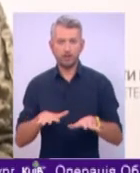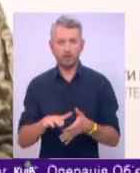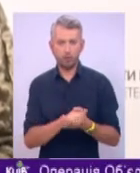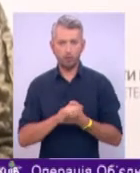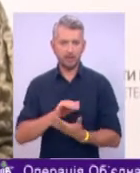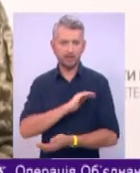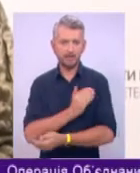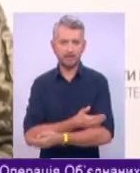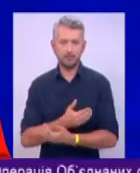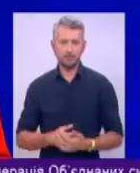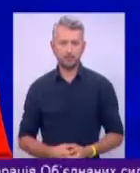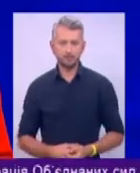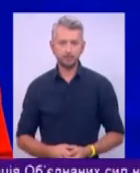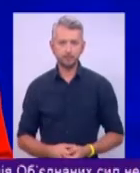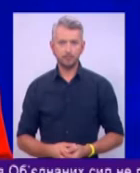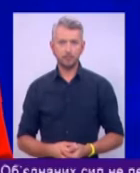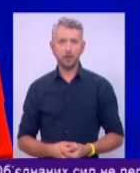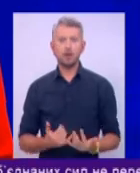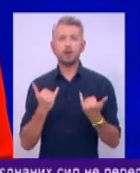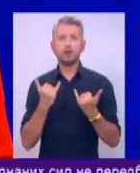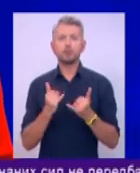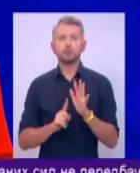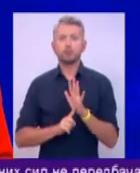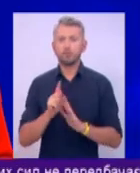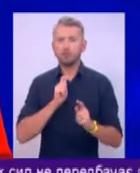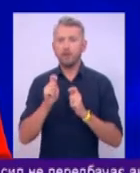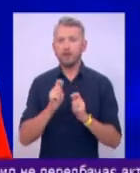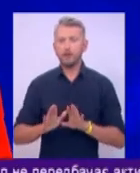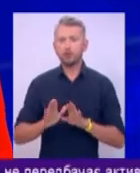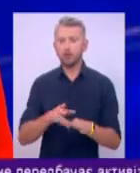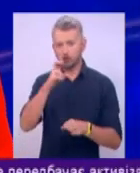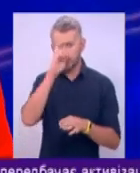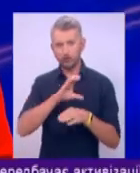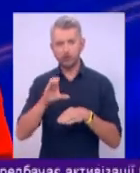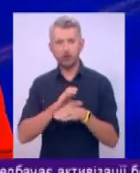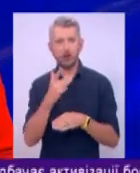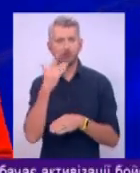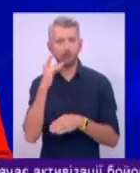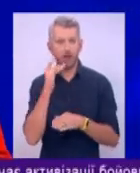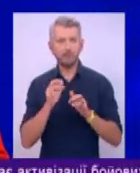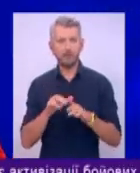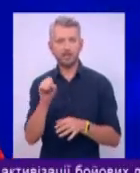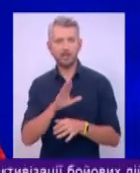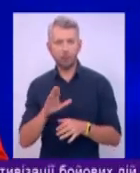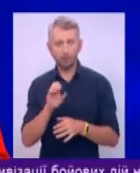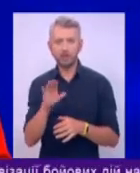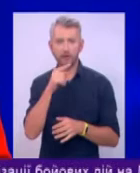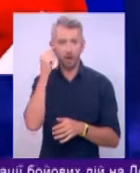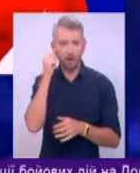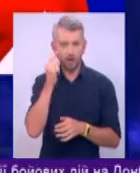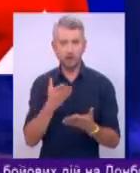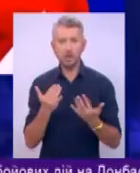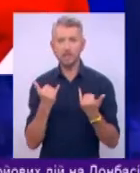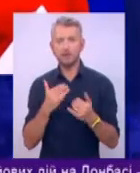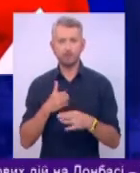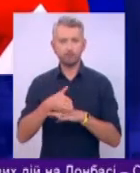об'єднаних сил. У ці хвилини триває брифінг заступника державного секретаря США у справах Європи і Євразії, який зараз з візитом